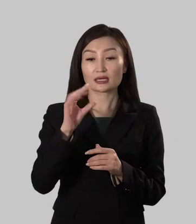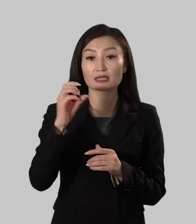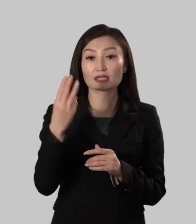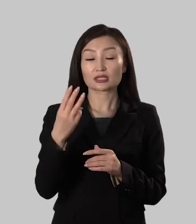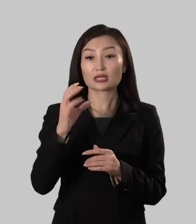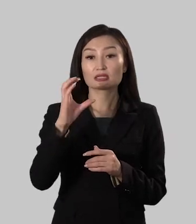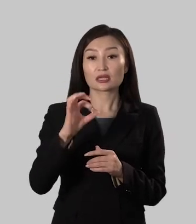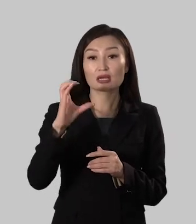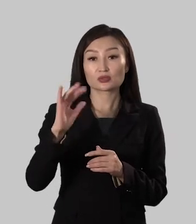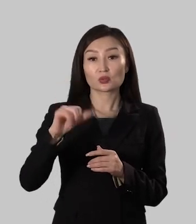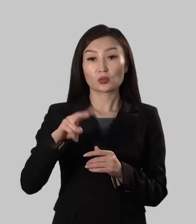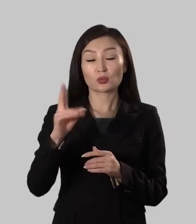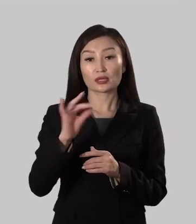сосульки.